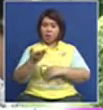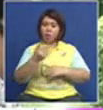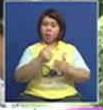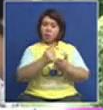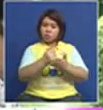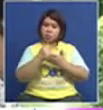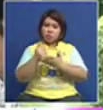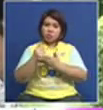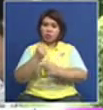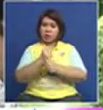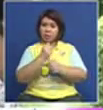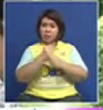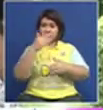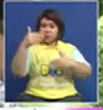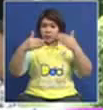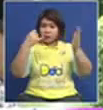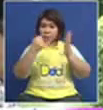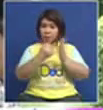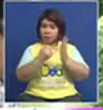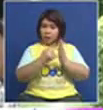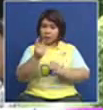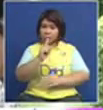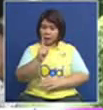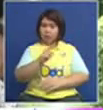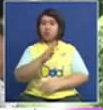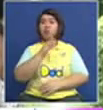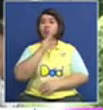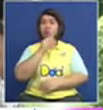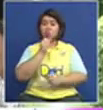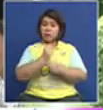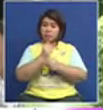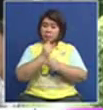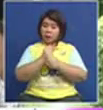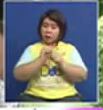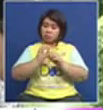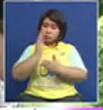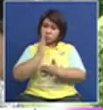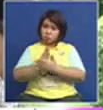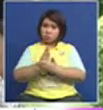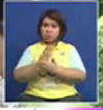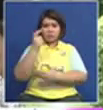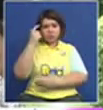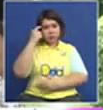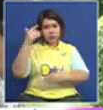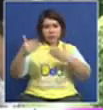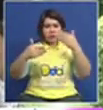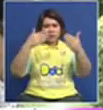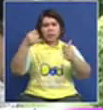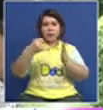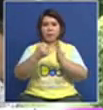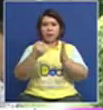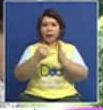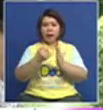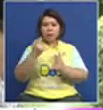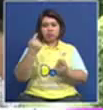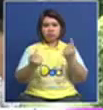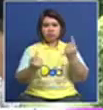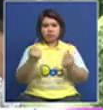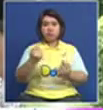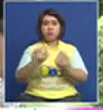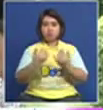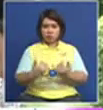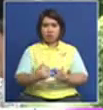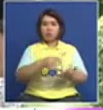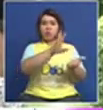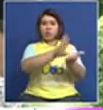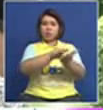รมได้แต่ว่าหากกำหนดเป็นวันหยุดราชการก็จะช่วยให้การบริหารจัดการการจัดกิจกรรมนั้นง่ายยิ่งขึ้นโดยจะมีการรวบ